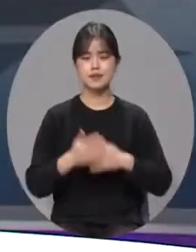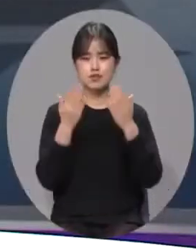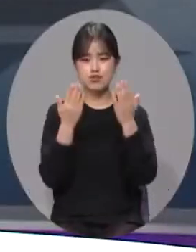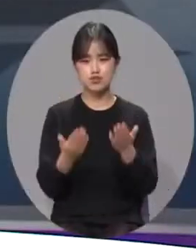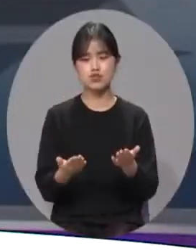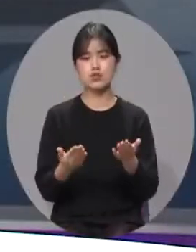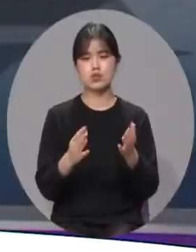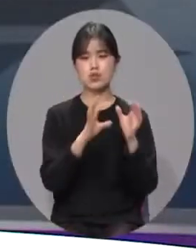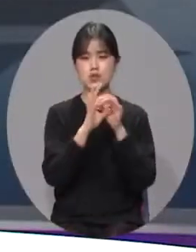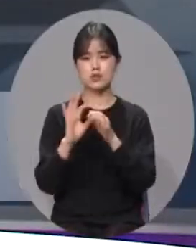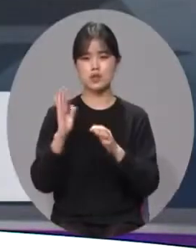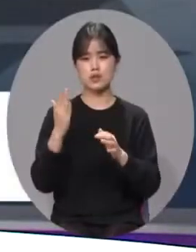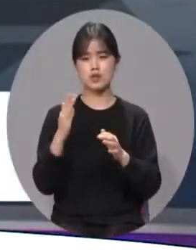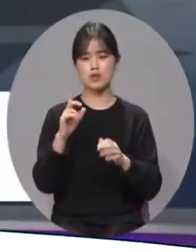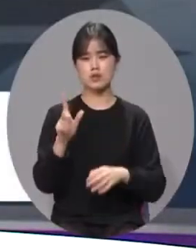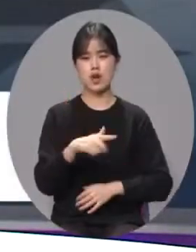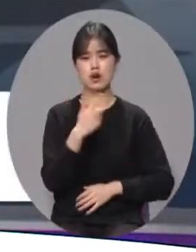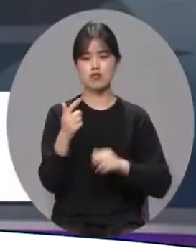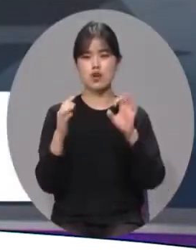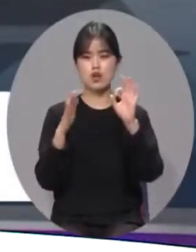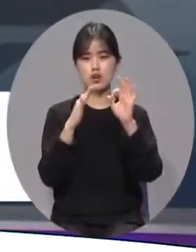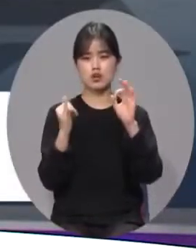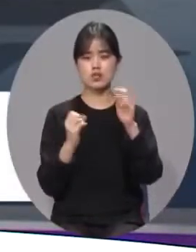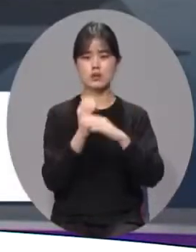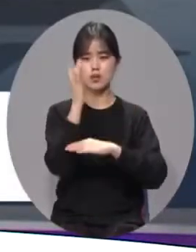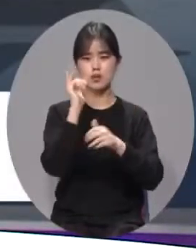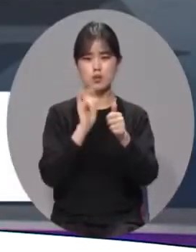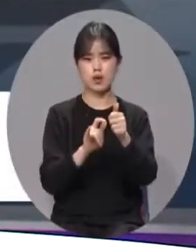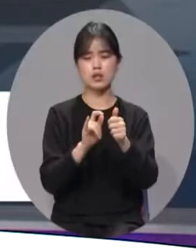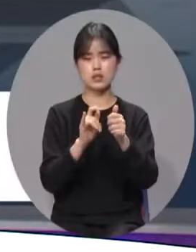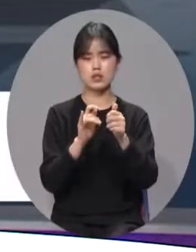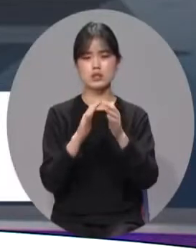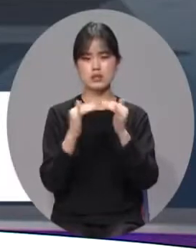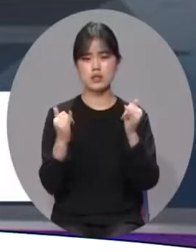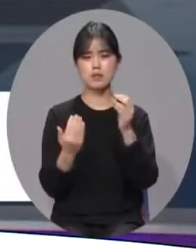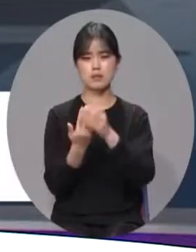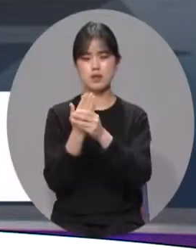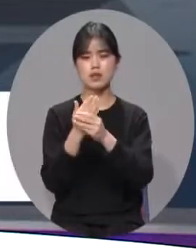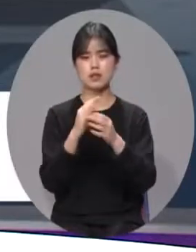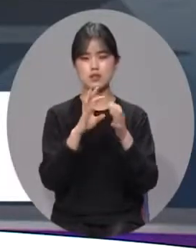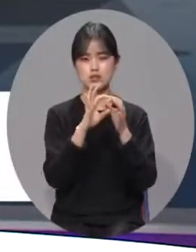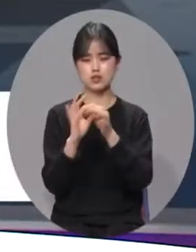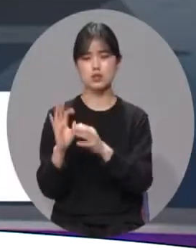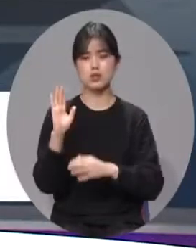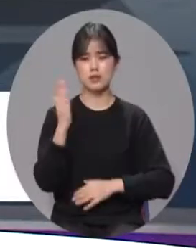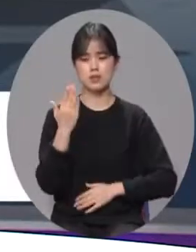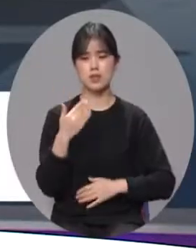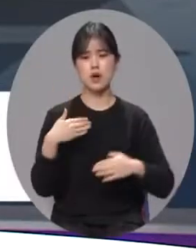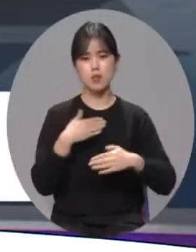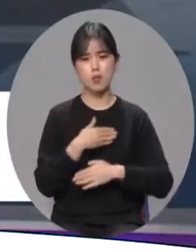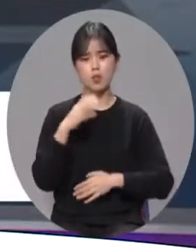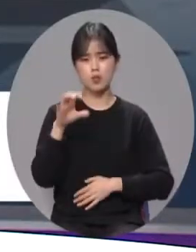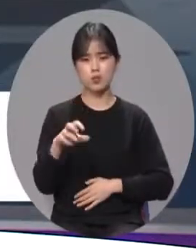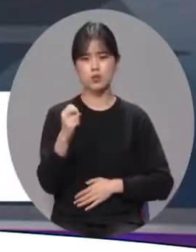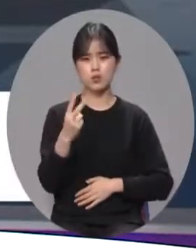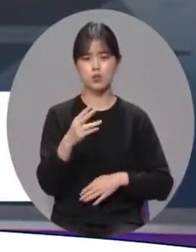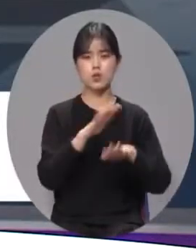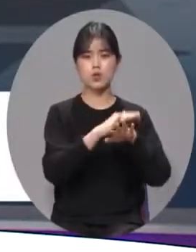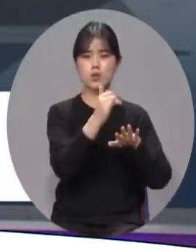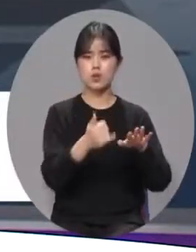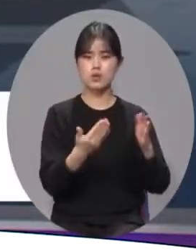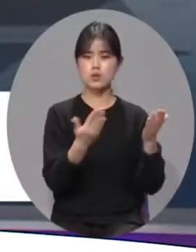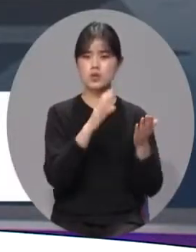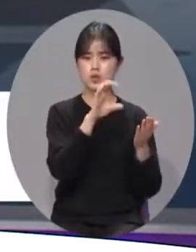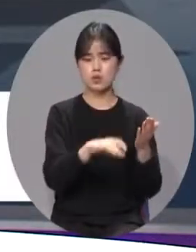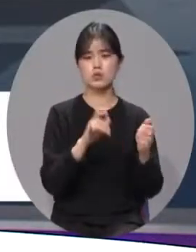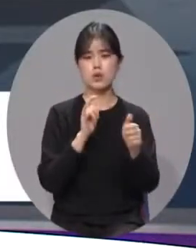휴일을 거치면서 또다시 하루 10명이 넘는 코로나19 확진자가 발생했습니다. 특히 목욕탕과 농작업에서